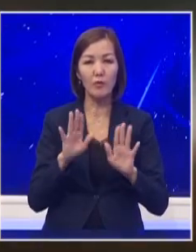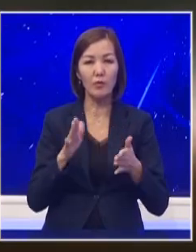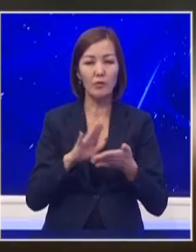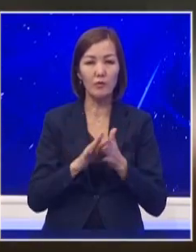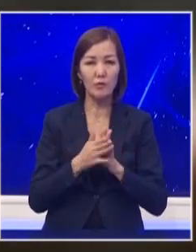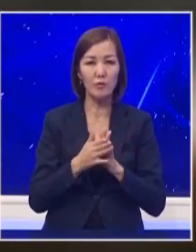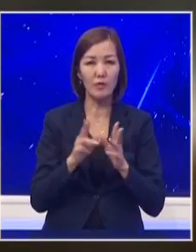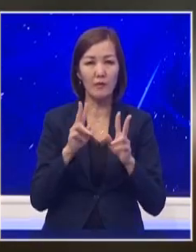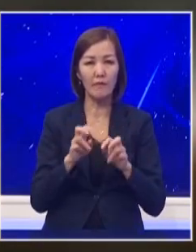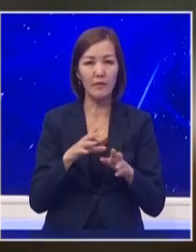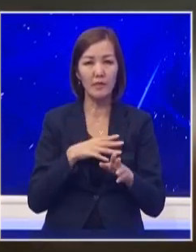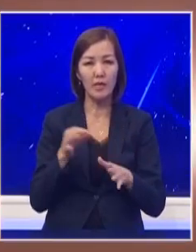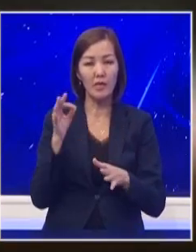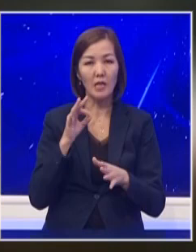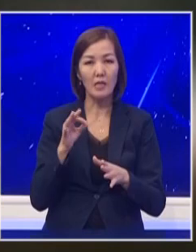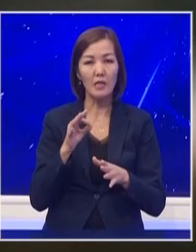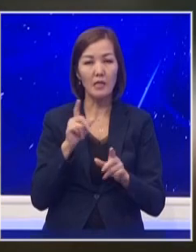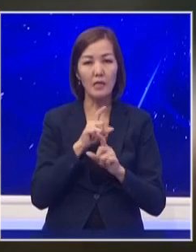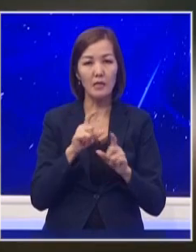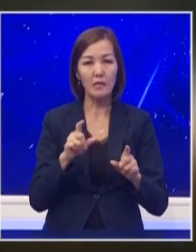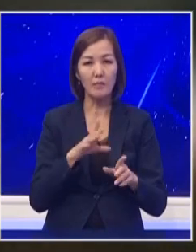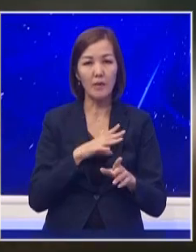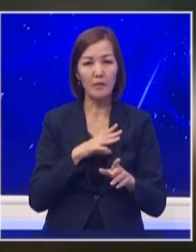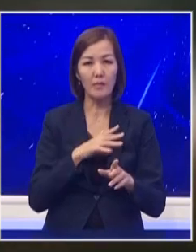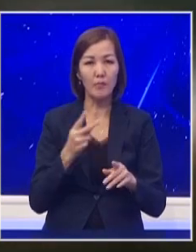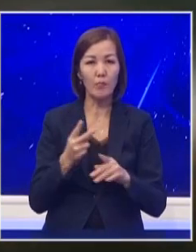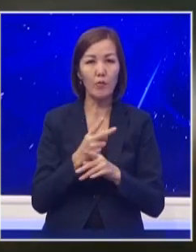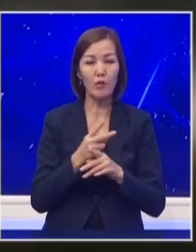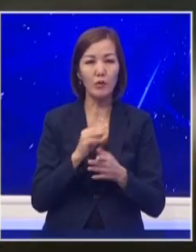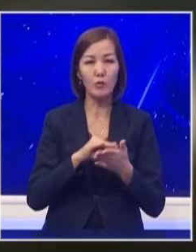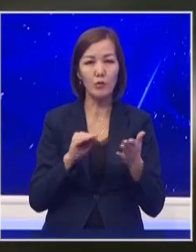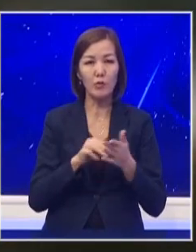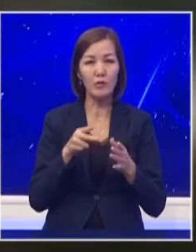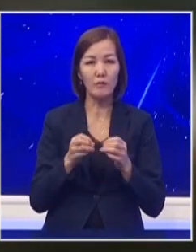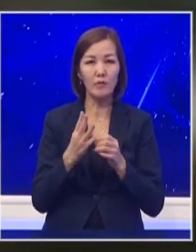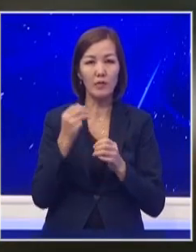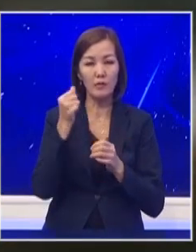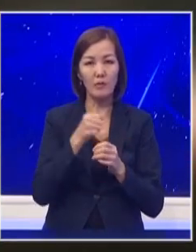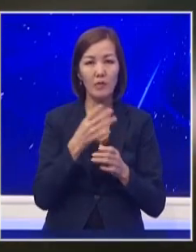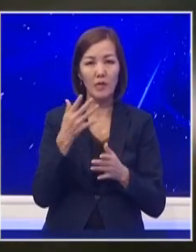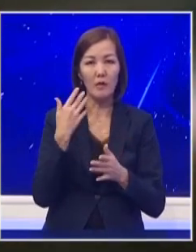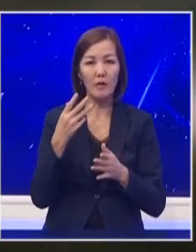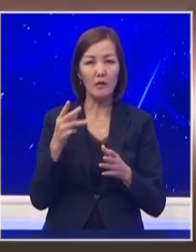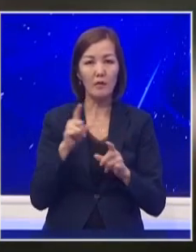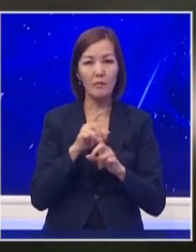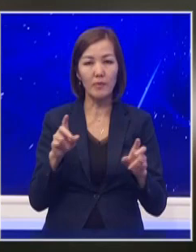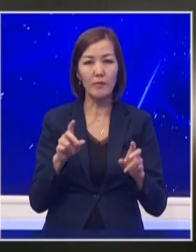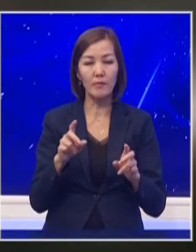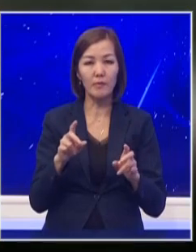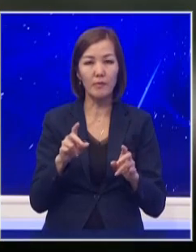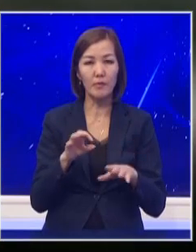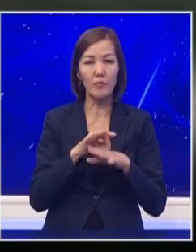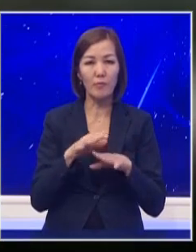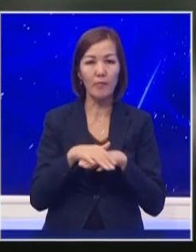выясняются напомним данный режимный объект уже попадал в поле зрения журналистов 2013 году когда в колонии мрачного типа